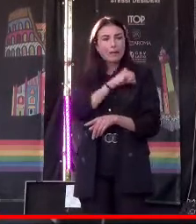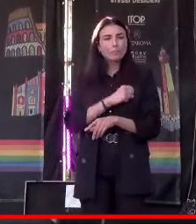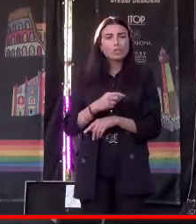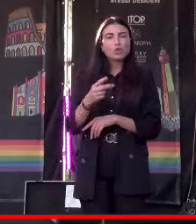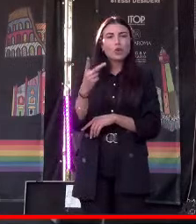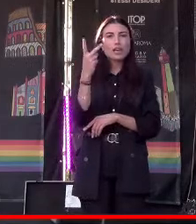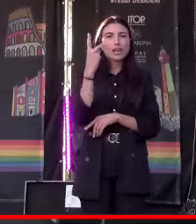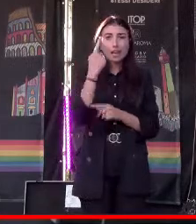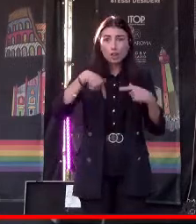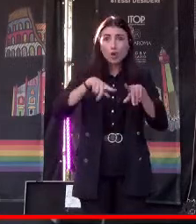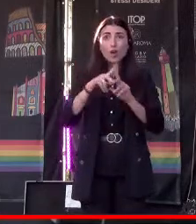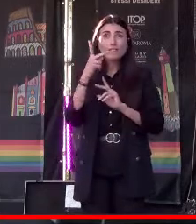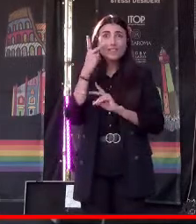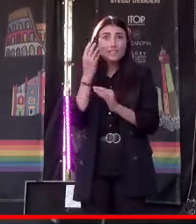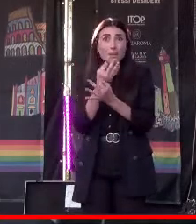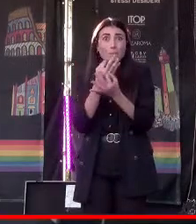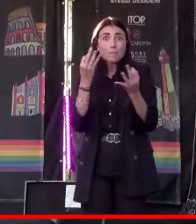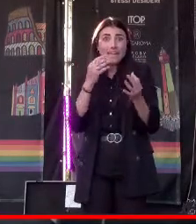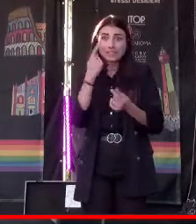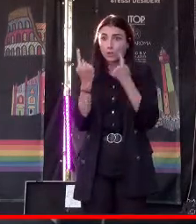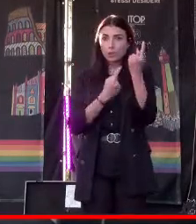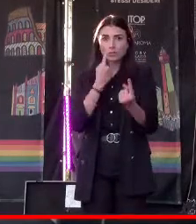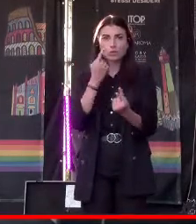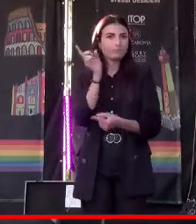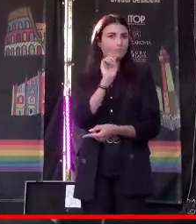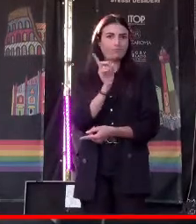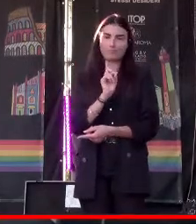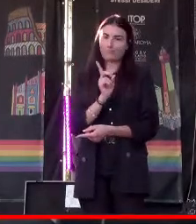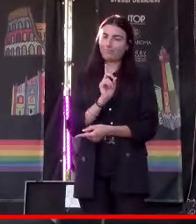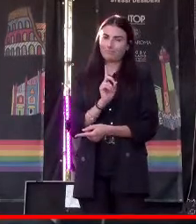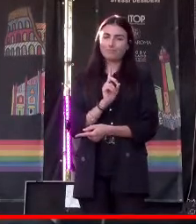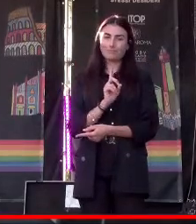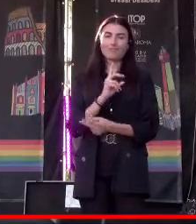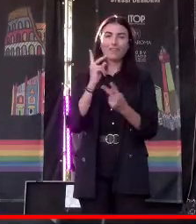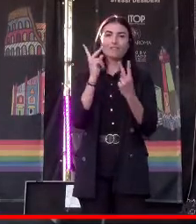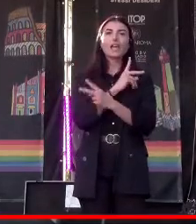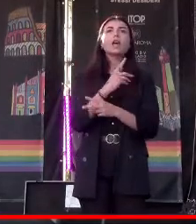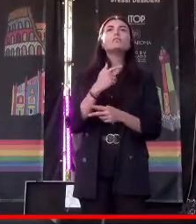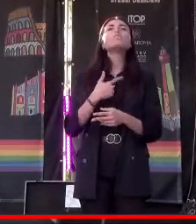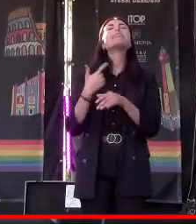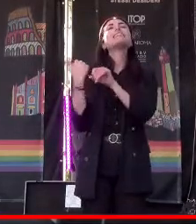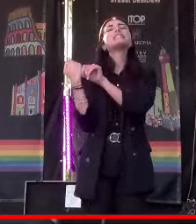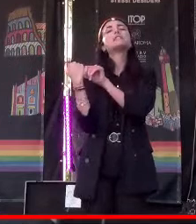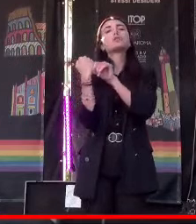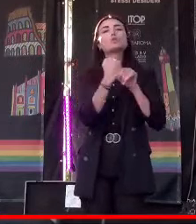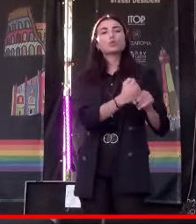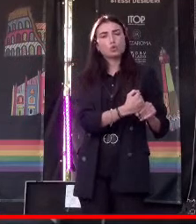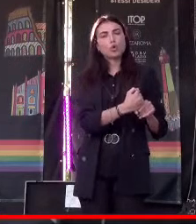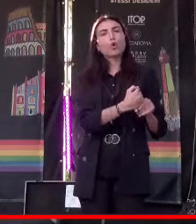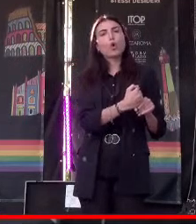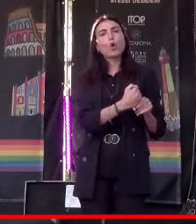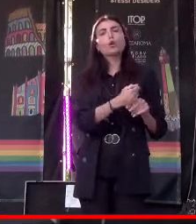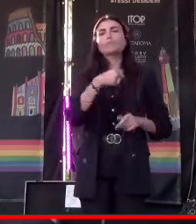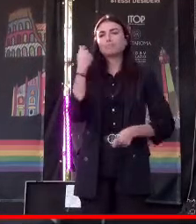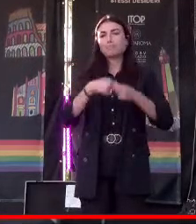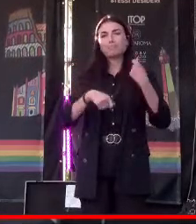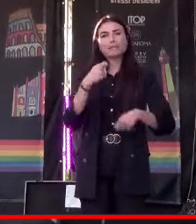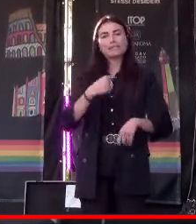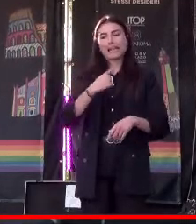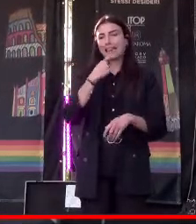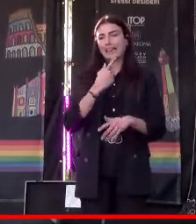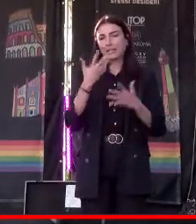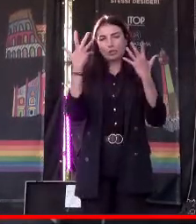occhi molto miopi, devo ammetterlo questo. Come istituzione, come ha già detto anche il Presidente, sarà nostra